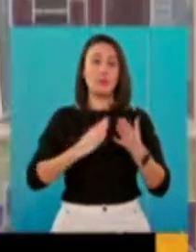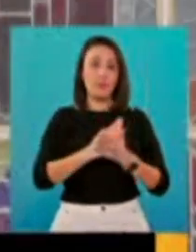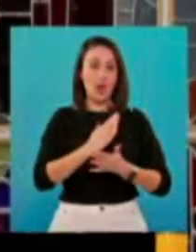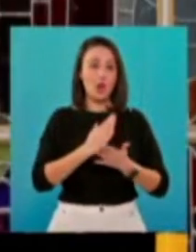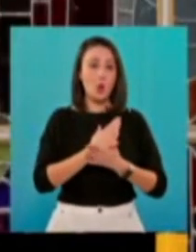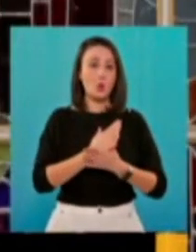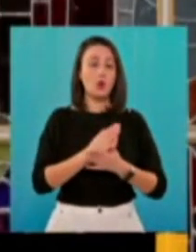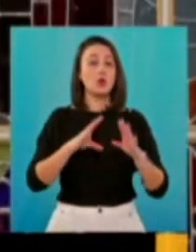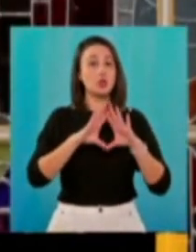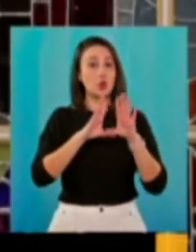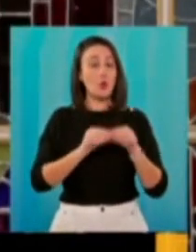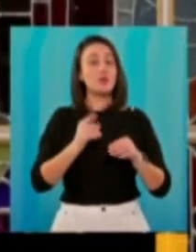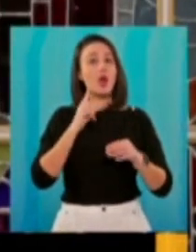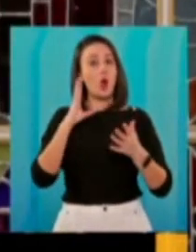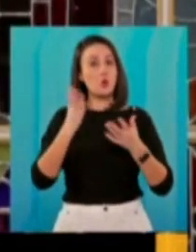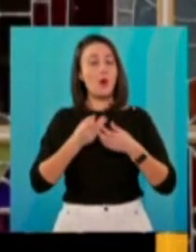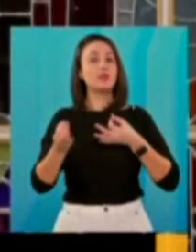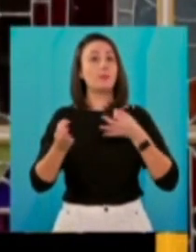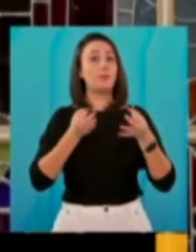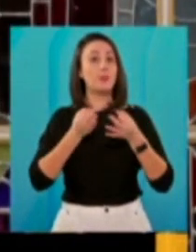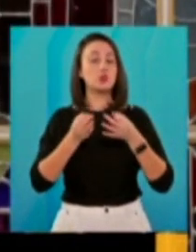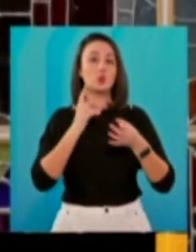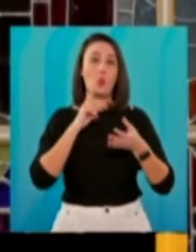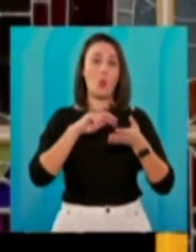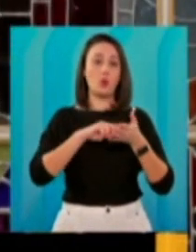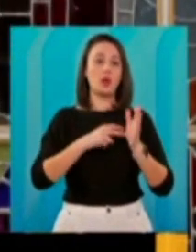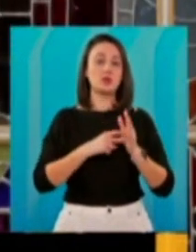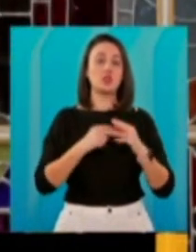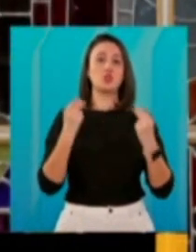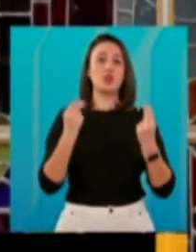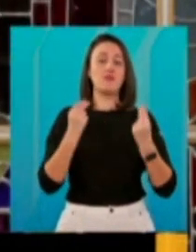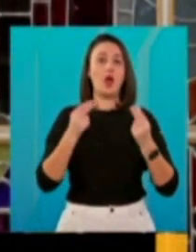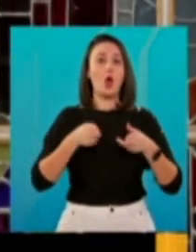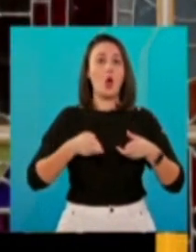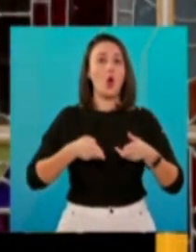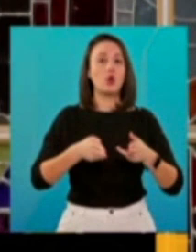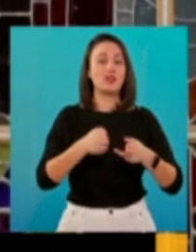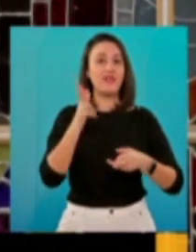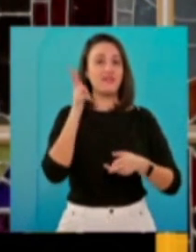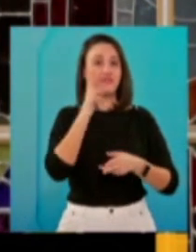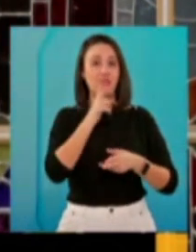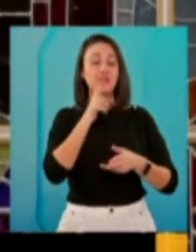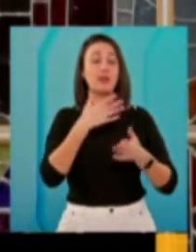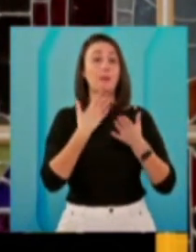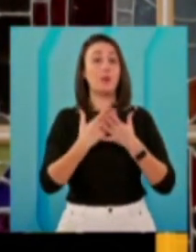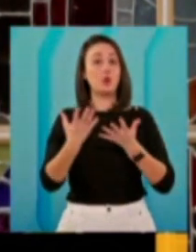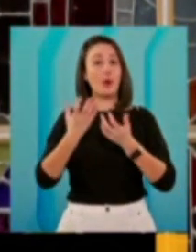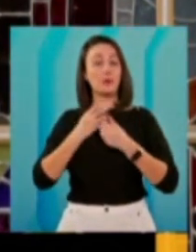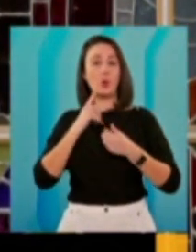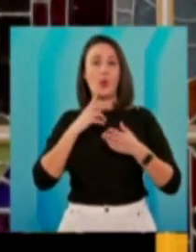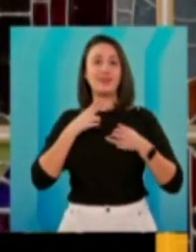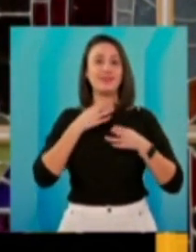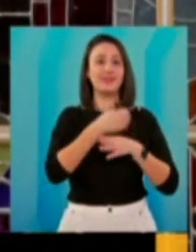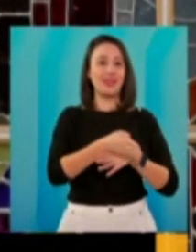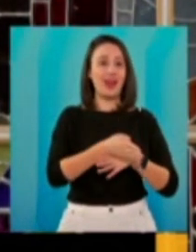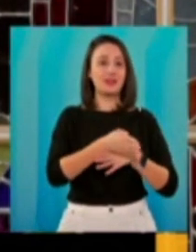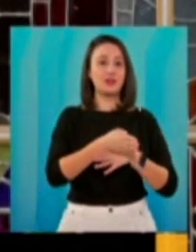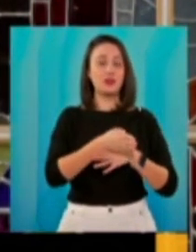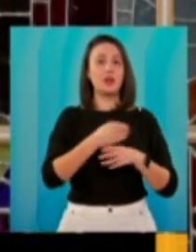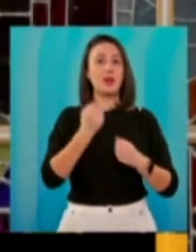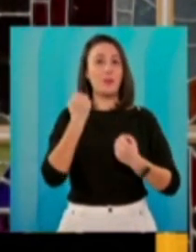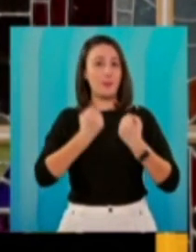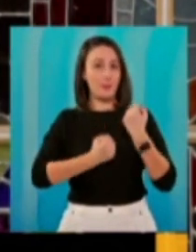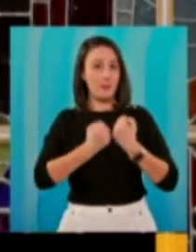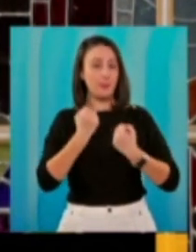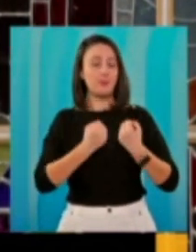mereu. România a luat măsuri prin organizarea unor coridoare verzi pentru preluarea directă pe cale